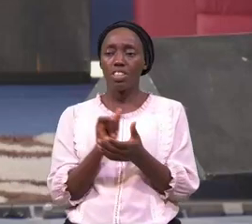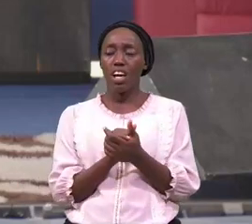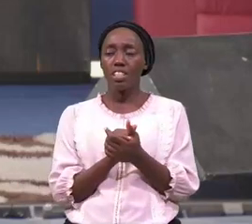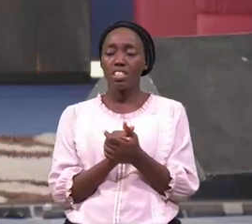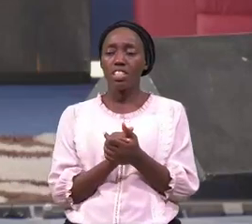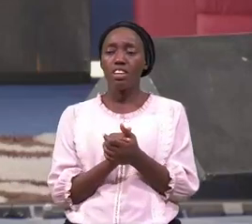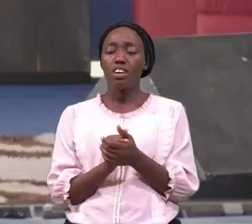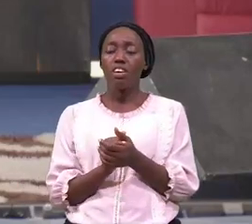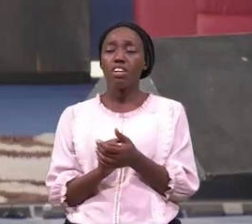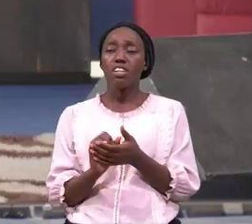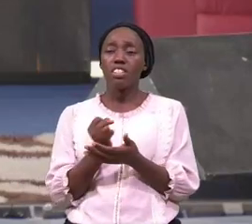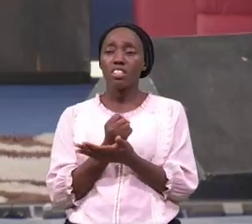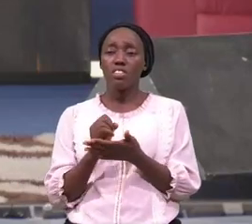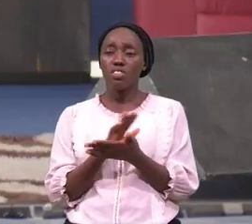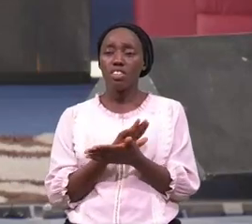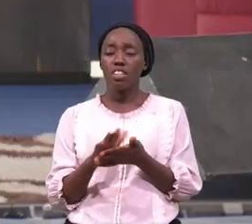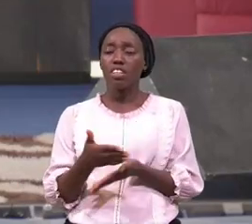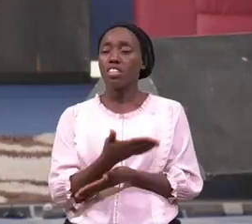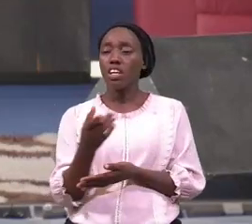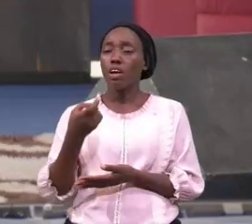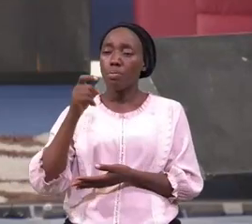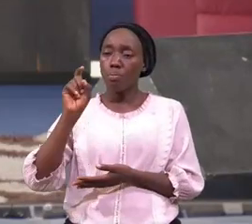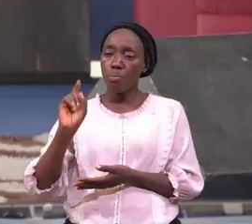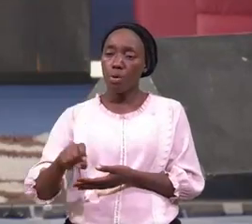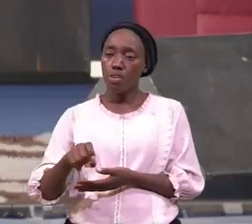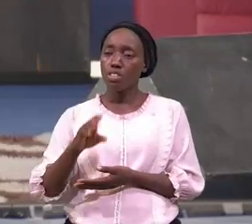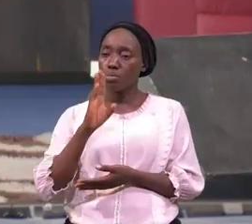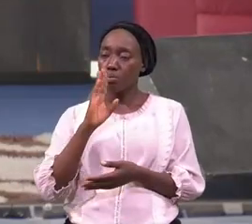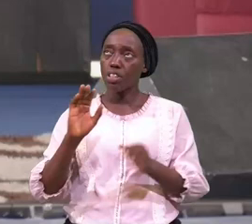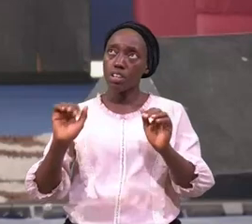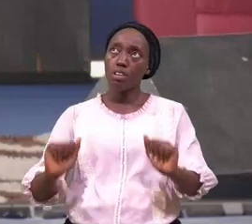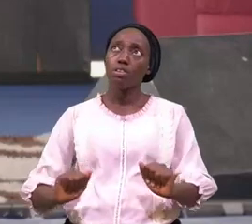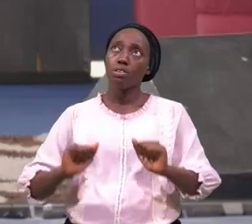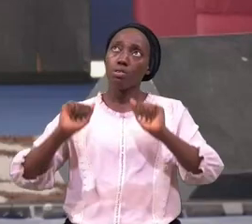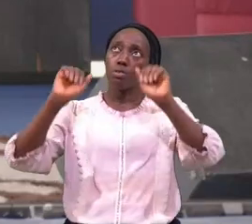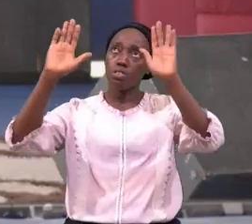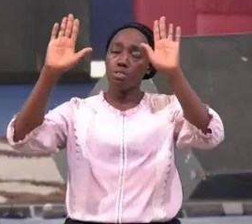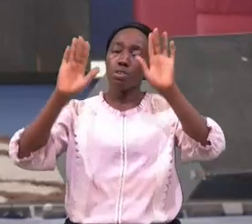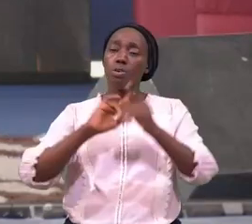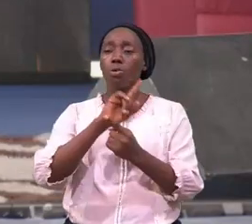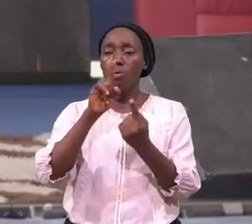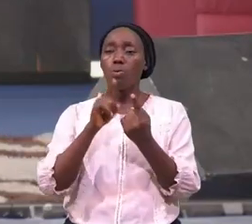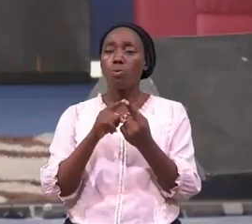Avant que nous participions à l'expérience de la sanctification, il faut la consécration.